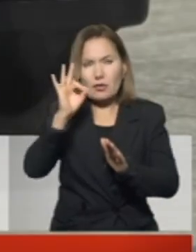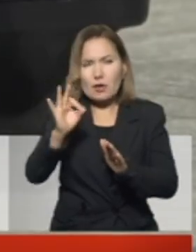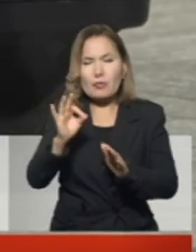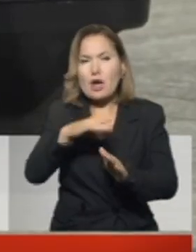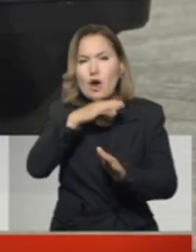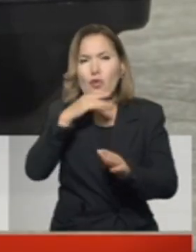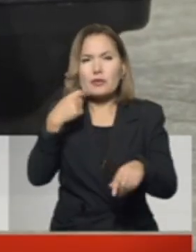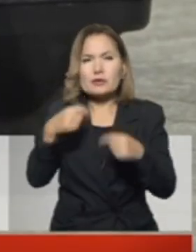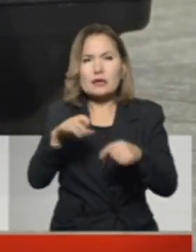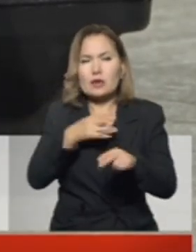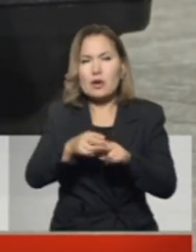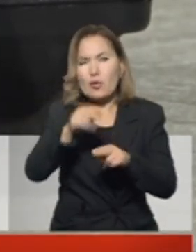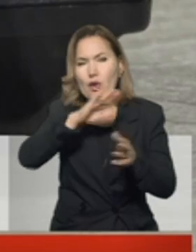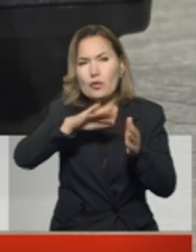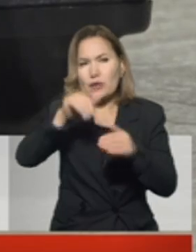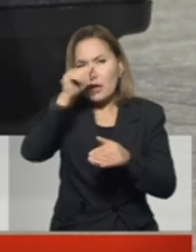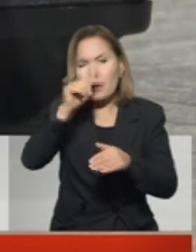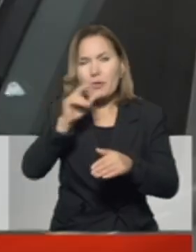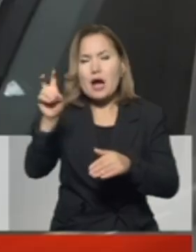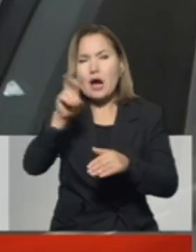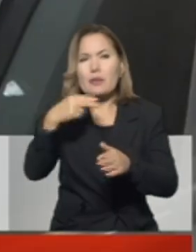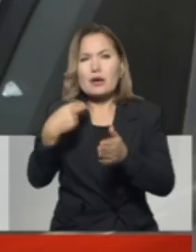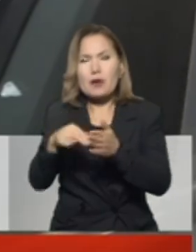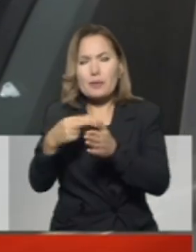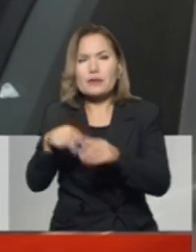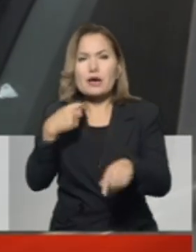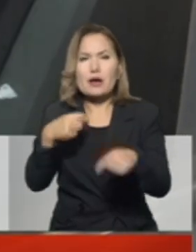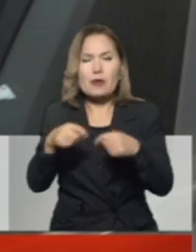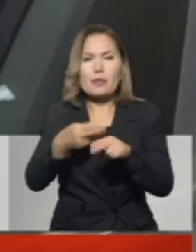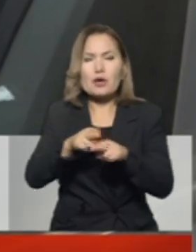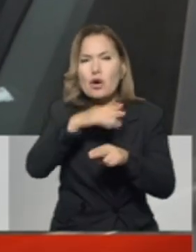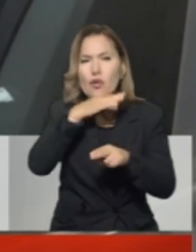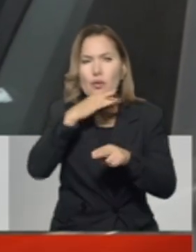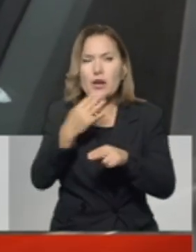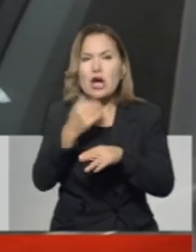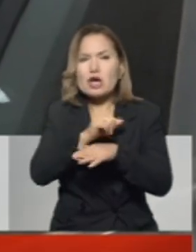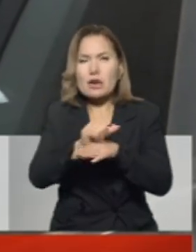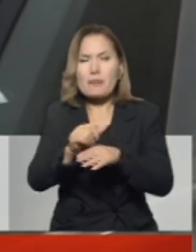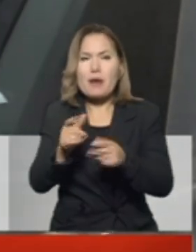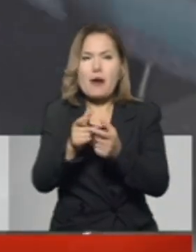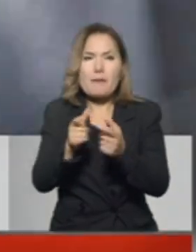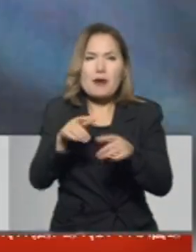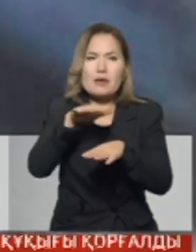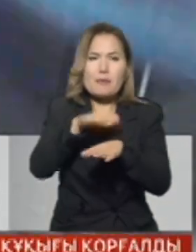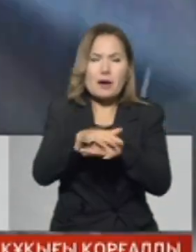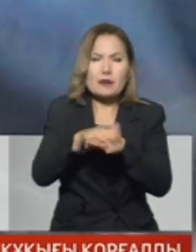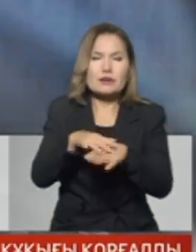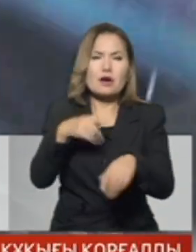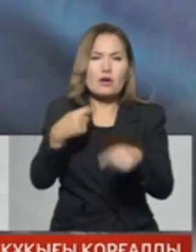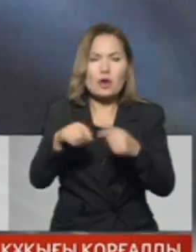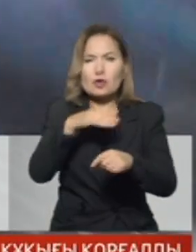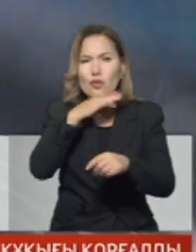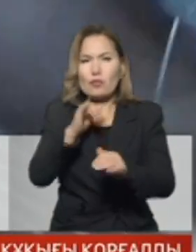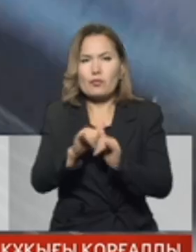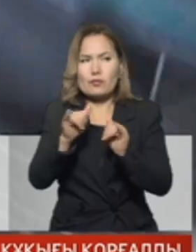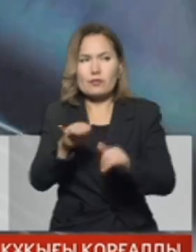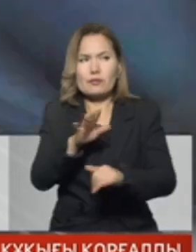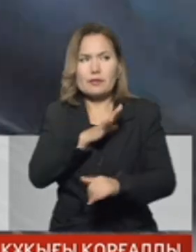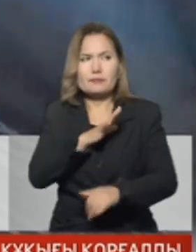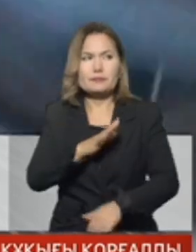16,5%-ке көп сатты. Өткен айда долларды сатып алу мен сатудың ең көп үлесі шетелдік банктермен операцияларға тиесілі болған.